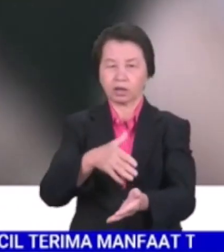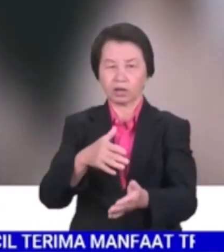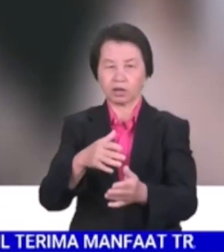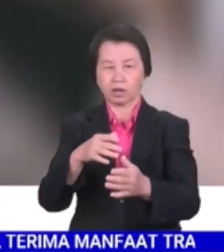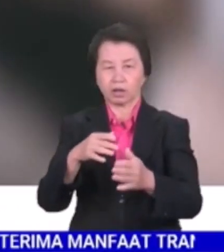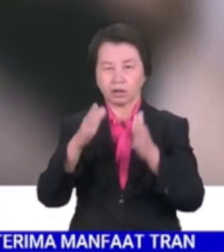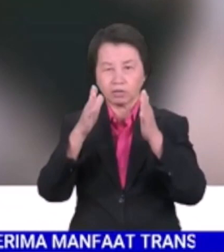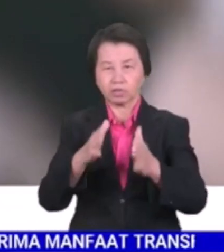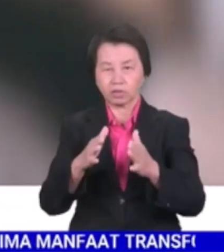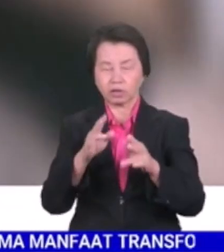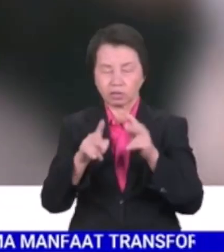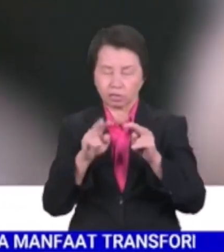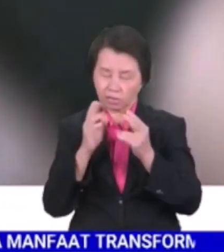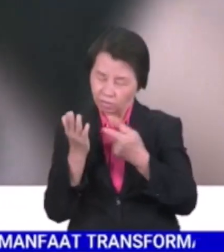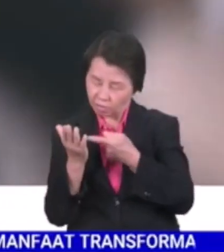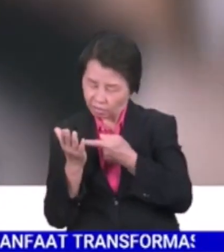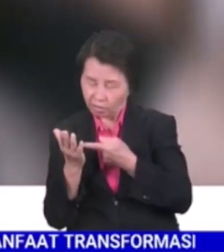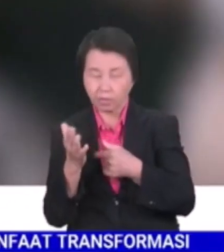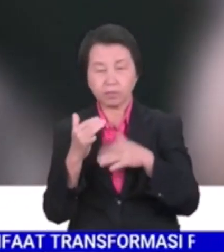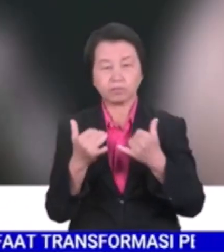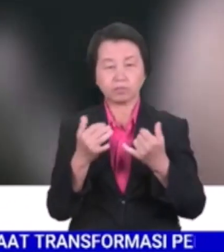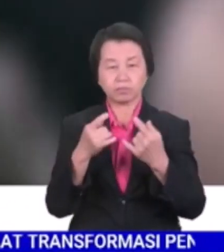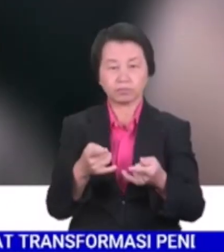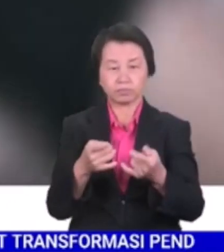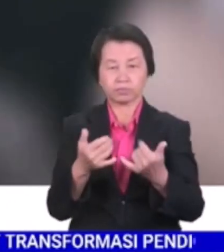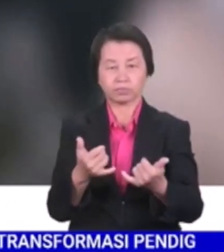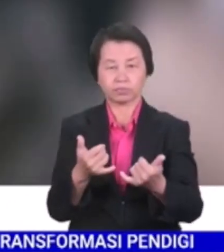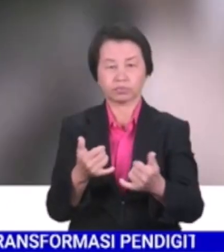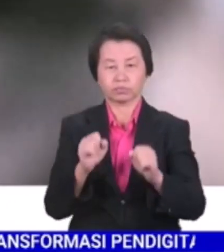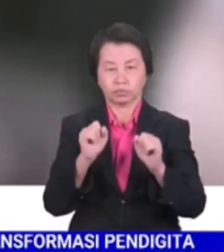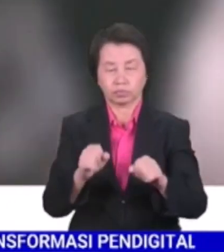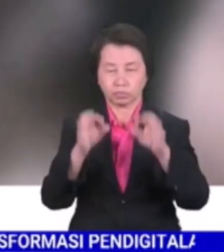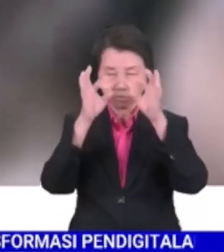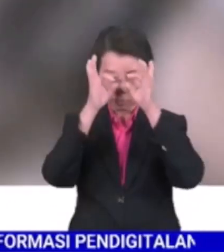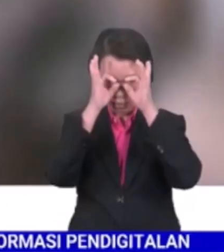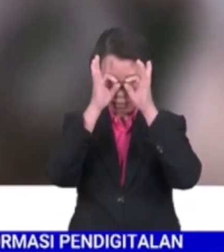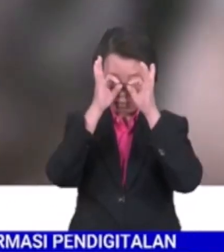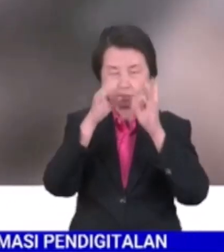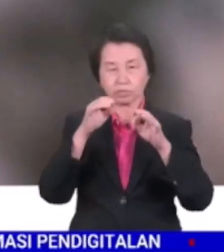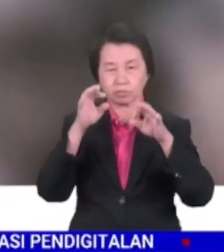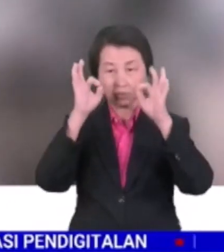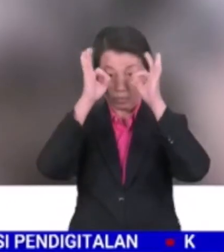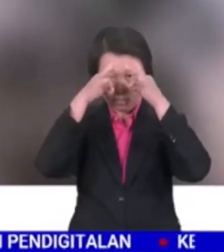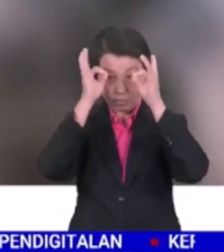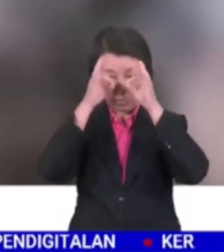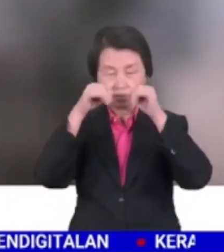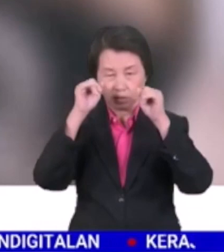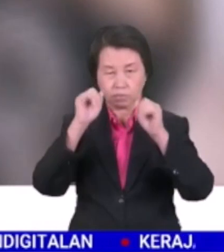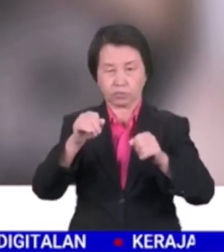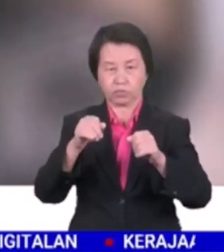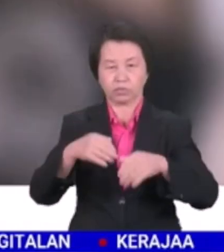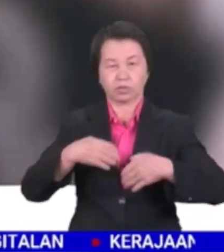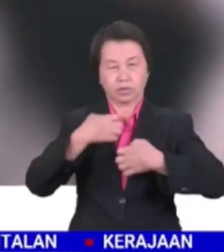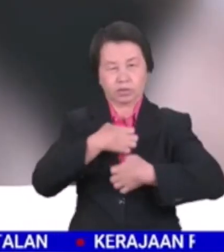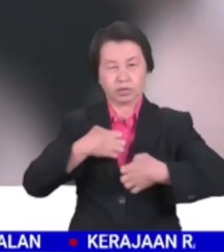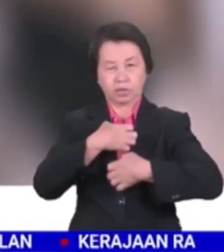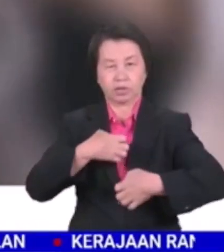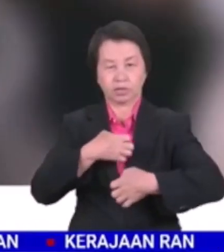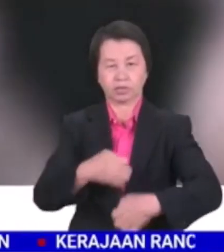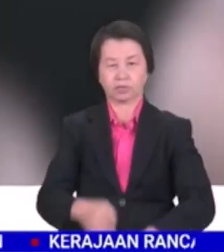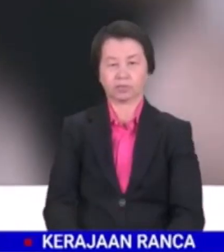menarik perhatian ramai. Di sebalik sifat misterinya, sang pemburu malam ini masih tahu untuk berhibur.